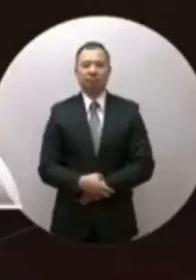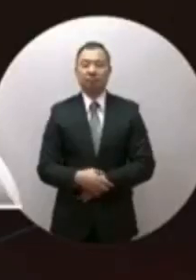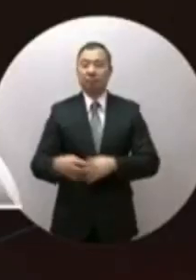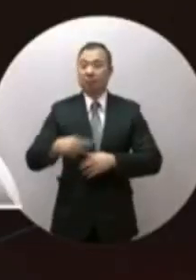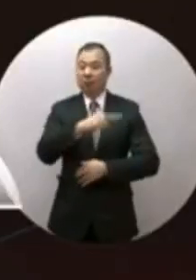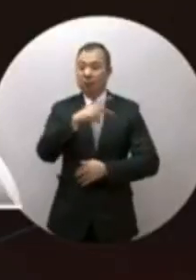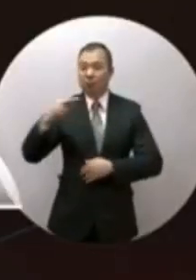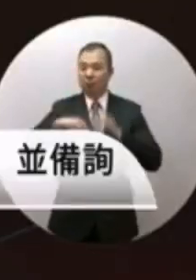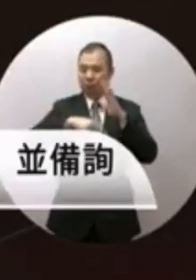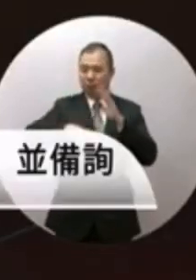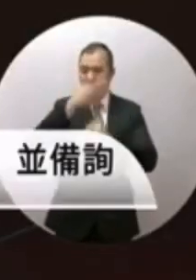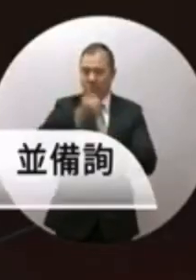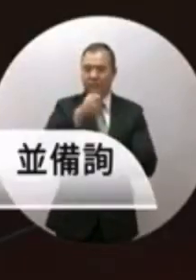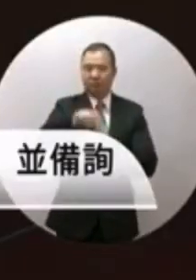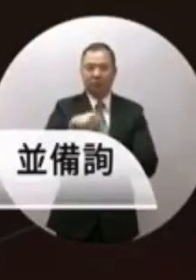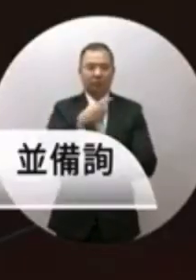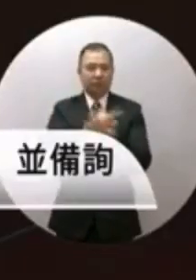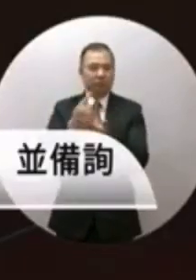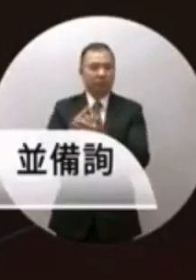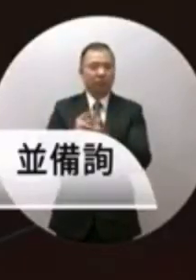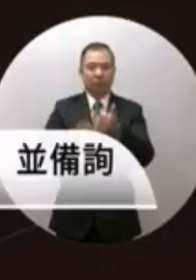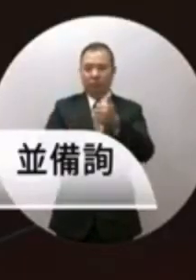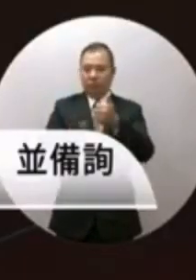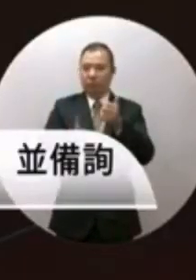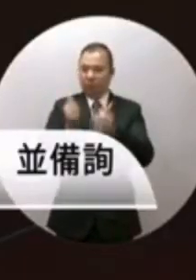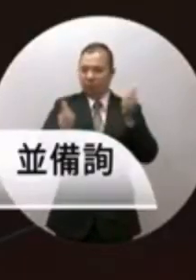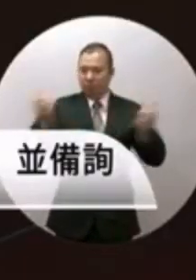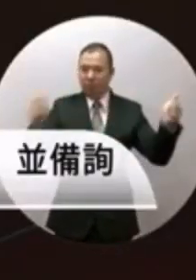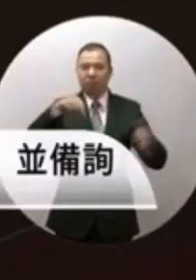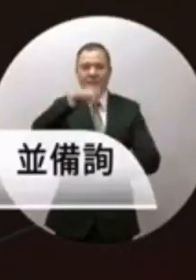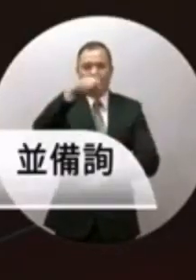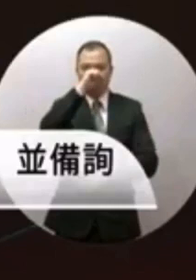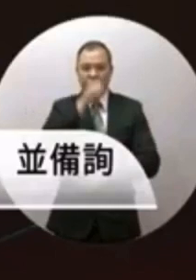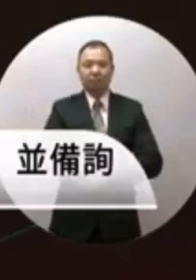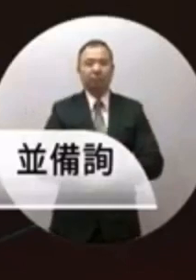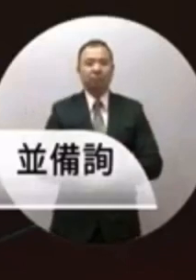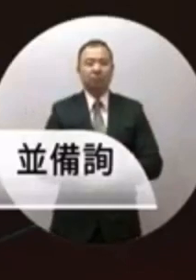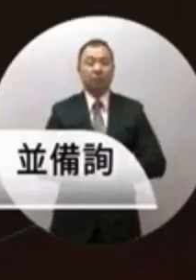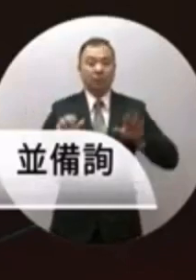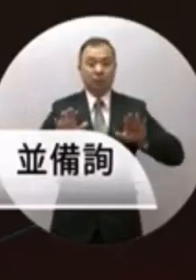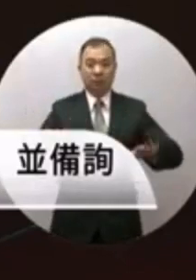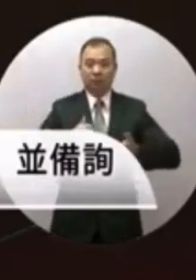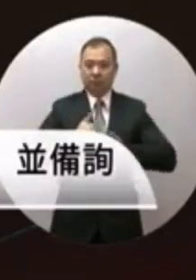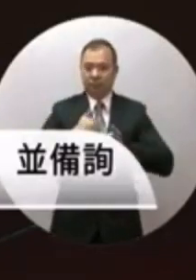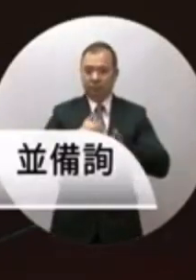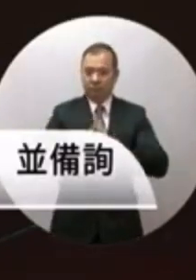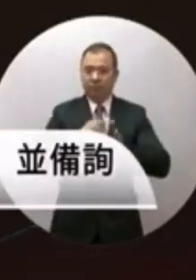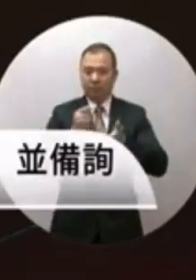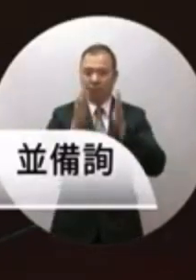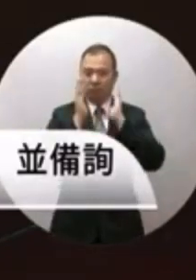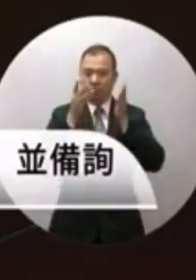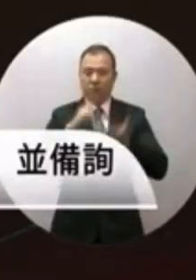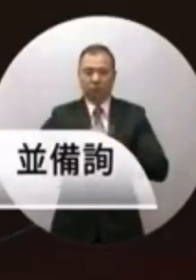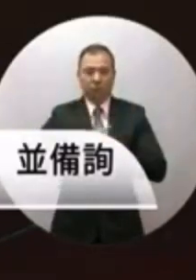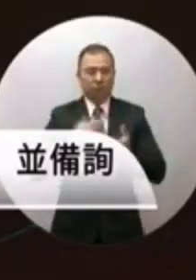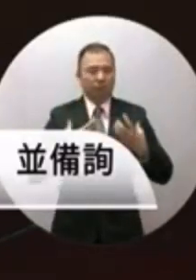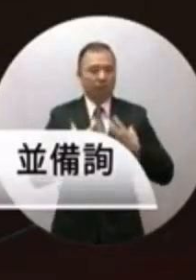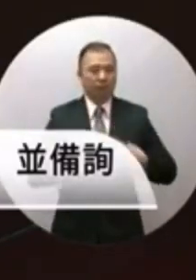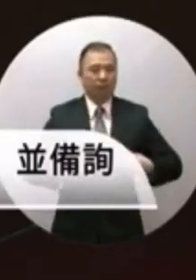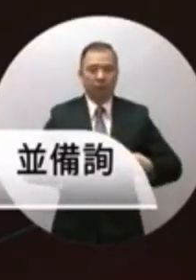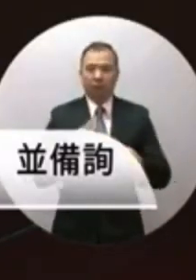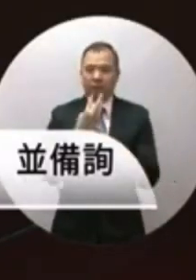尤院长、各位委员先进，大家好。今天应邀就武汉肺炎防